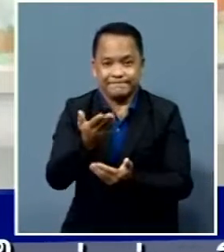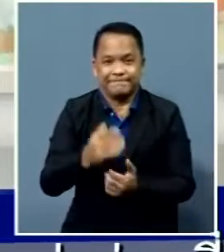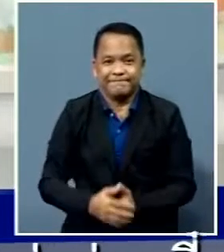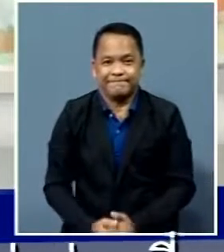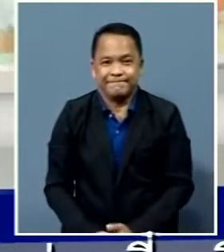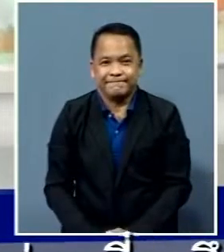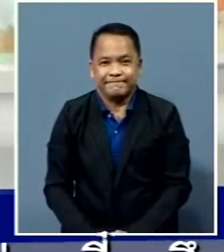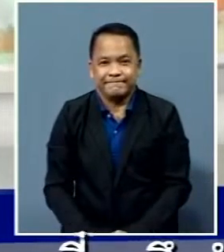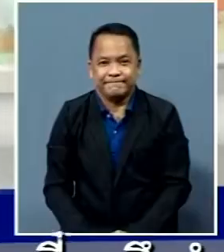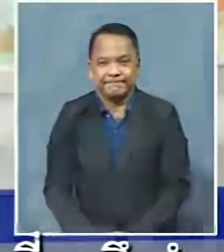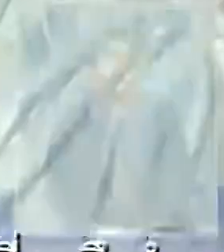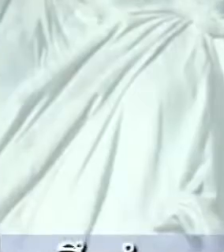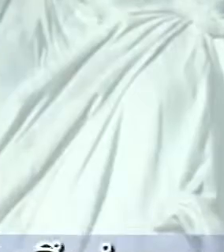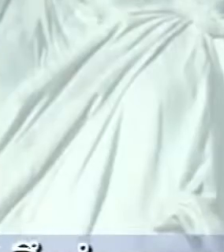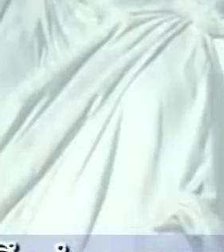varityแ5